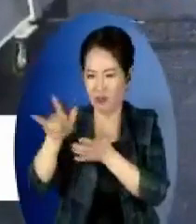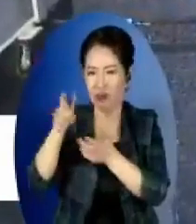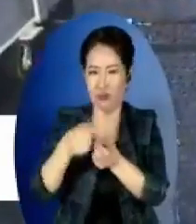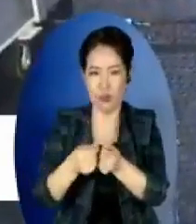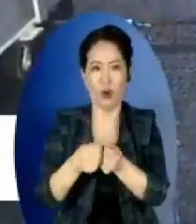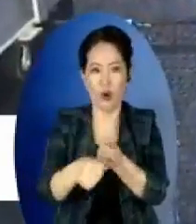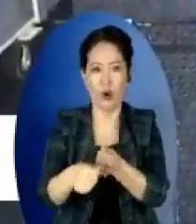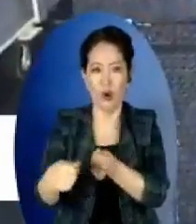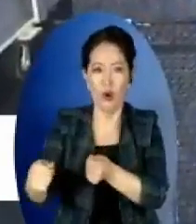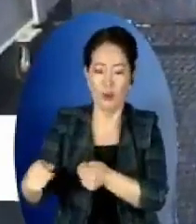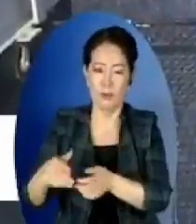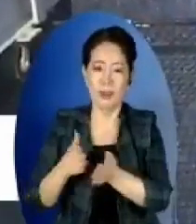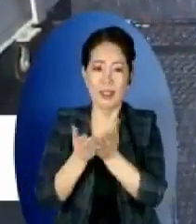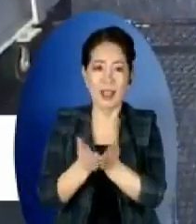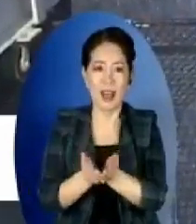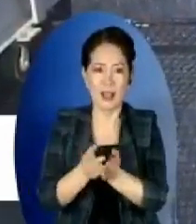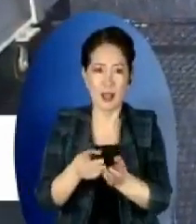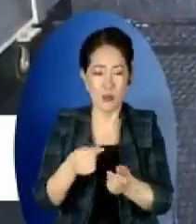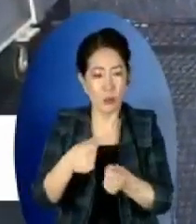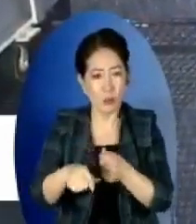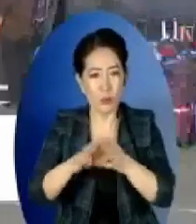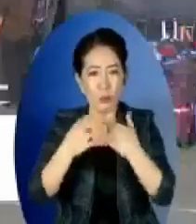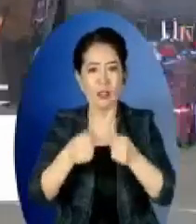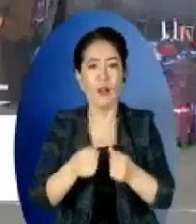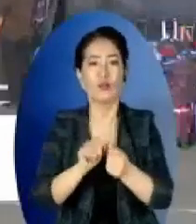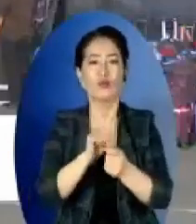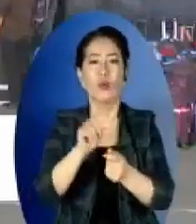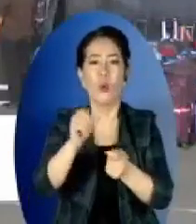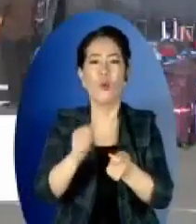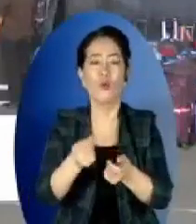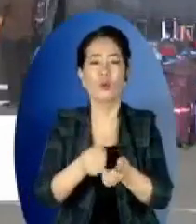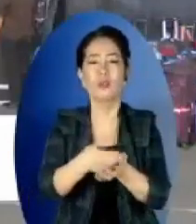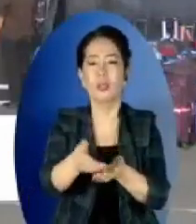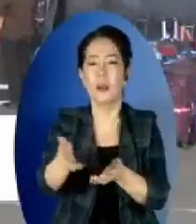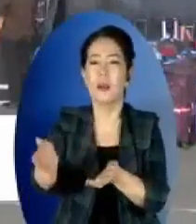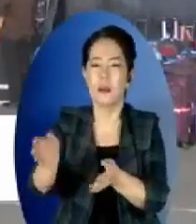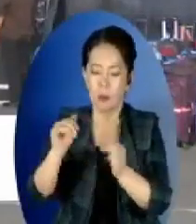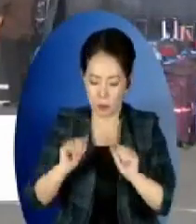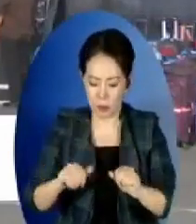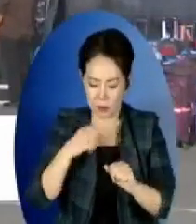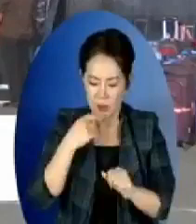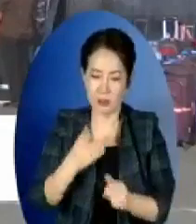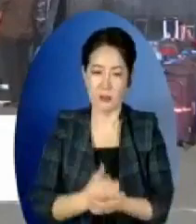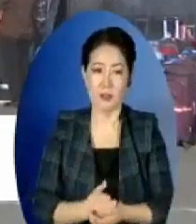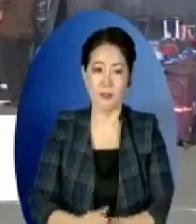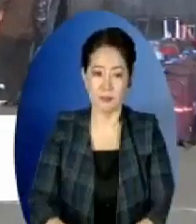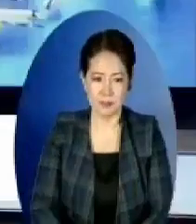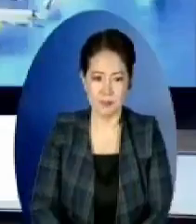гадна мөн одоо 70 аялалд төлсөн төлбөрийг ч мөн 100% буцааж олгохоор болчихжээ.